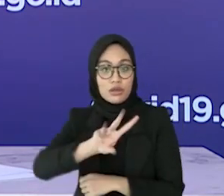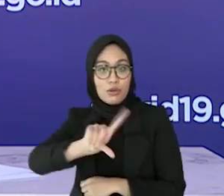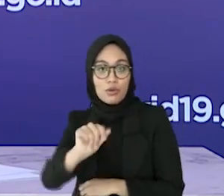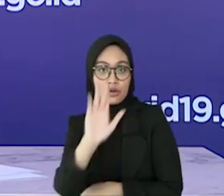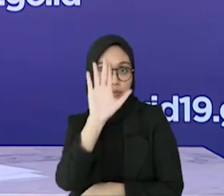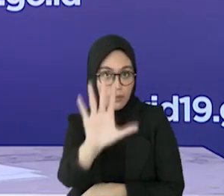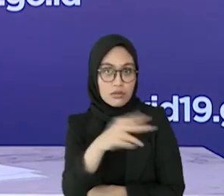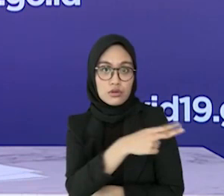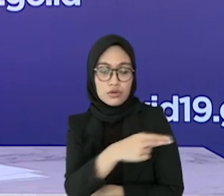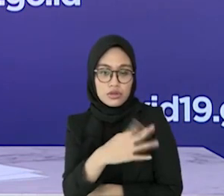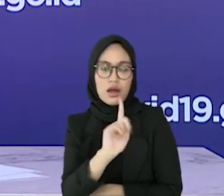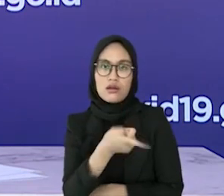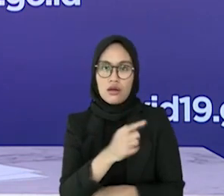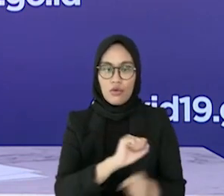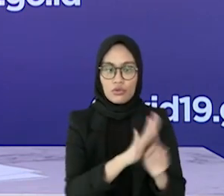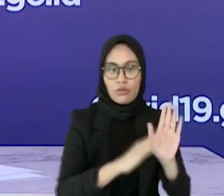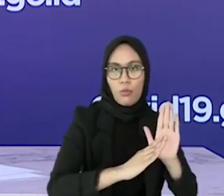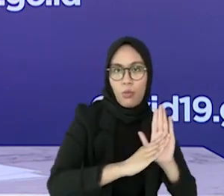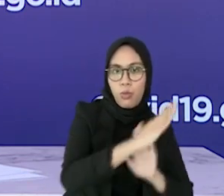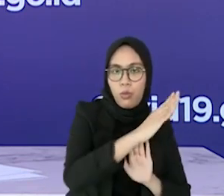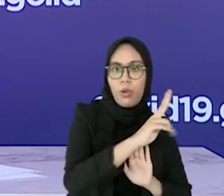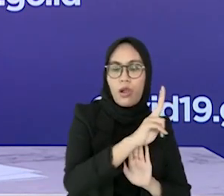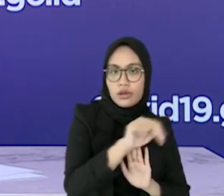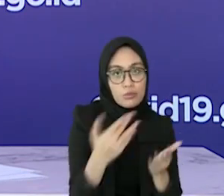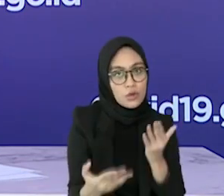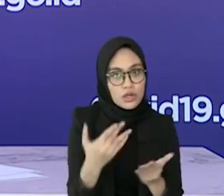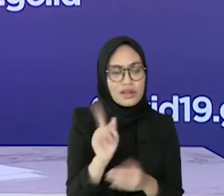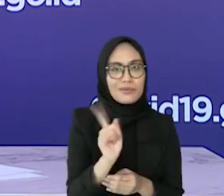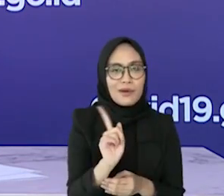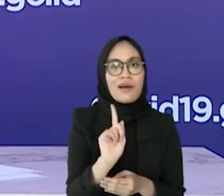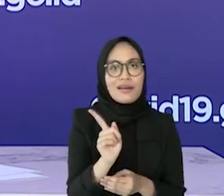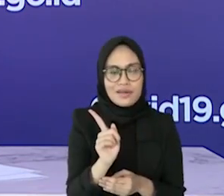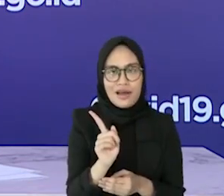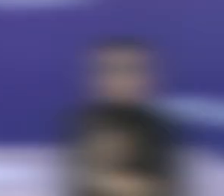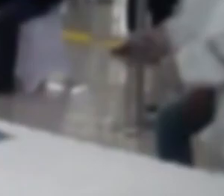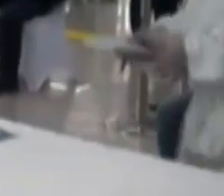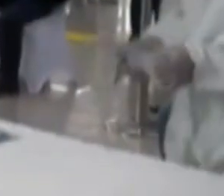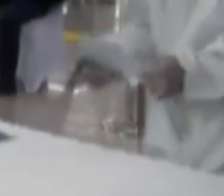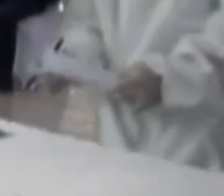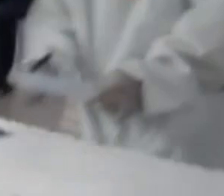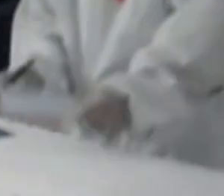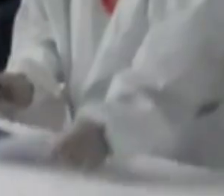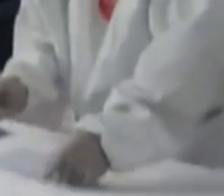depan, kita akan kembali memasuki periode libur Natal dan Tahun Baru 2022.